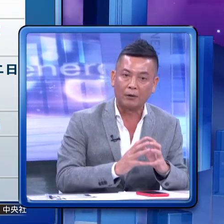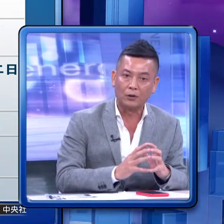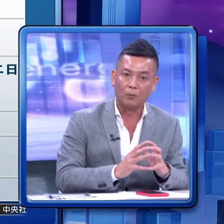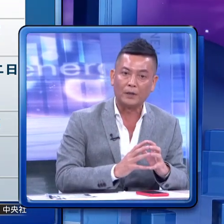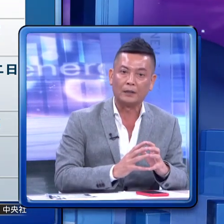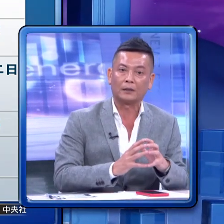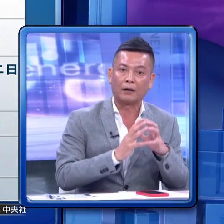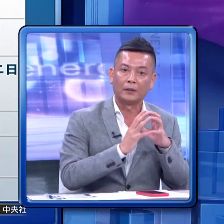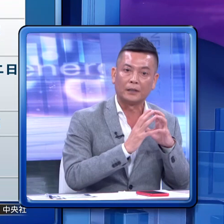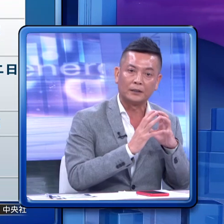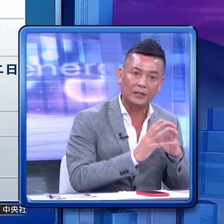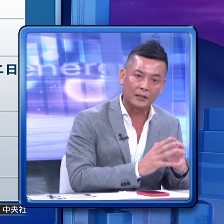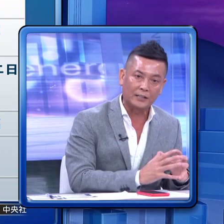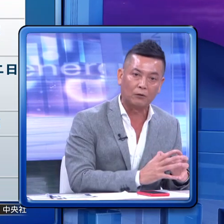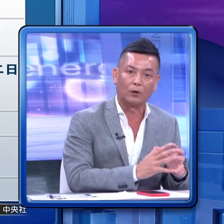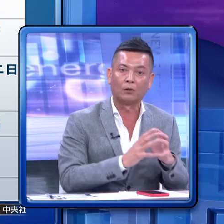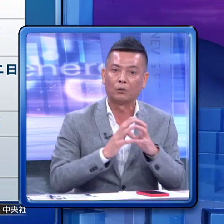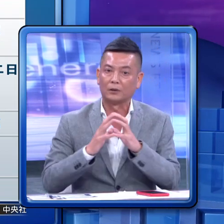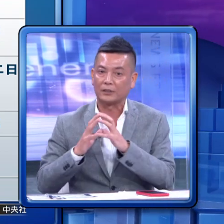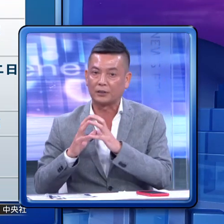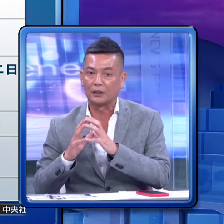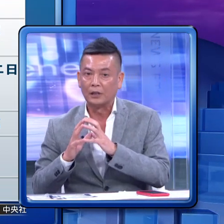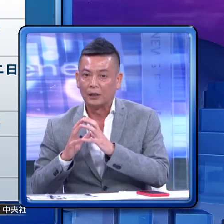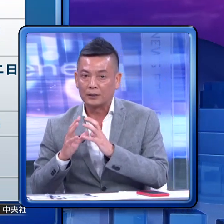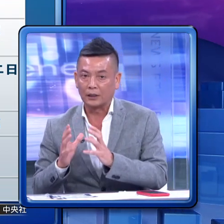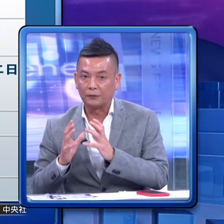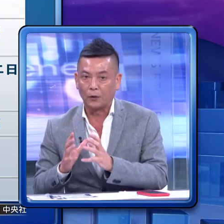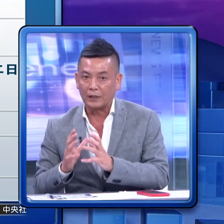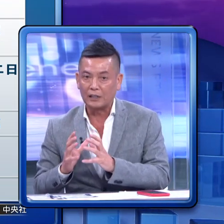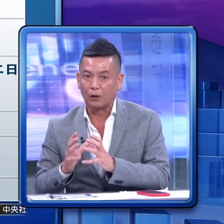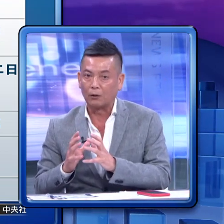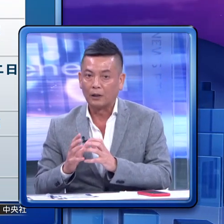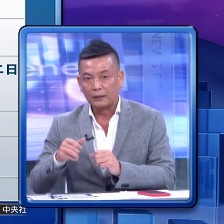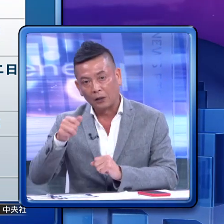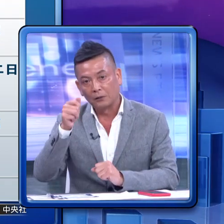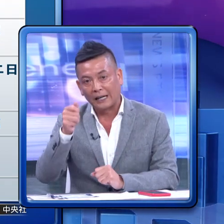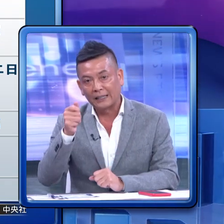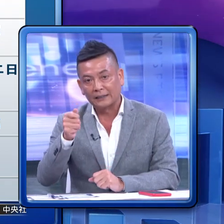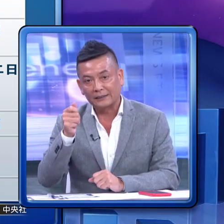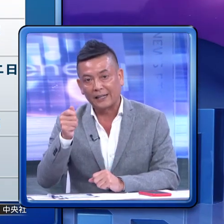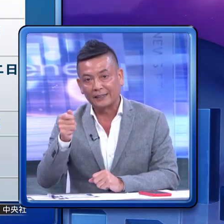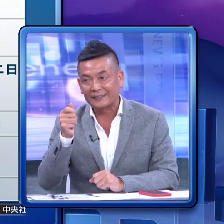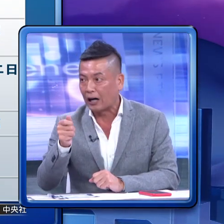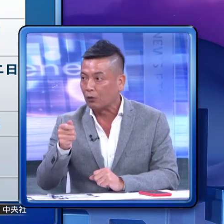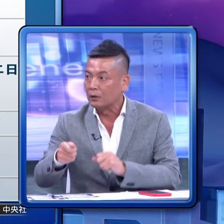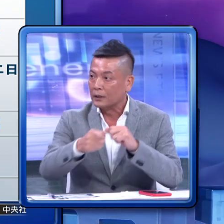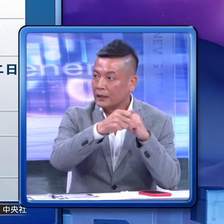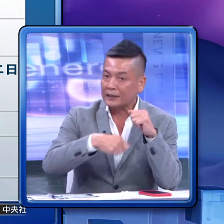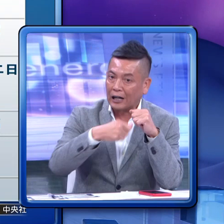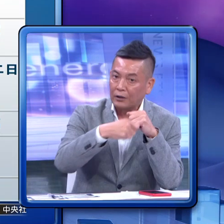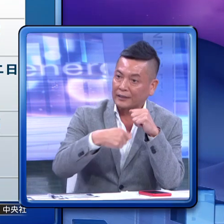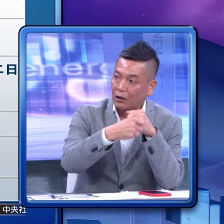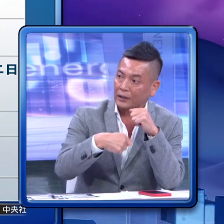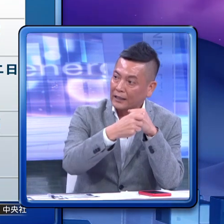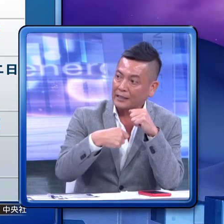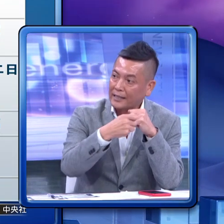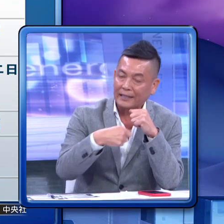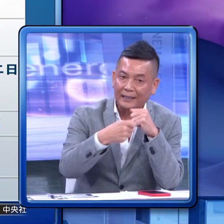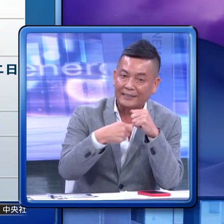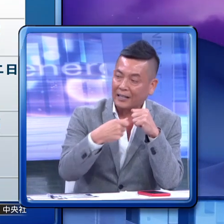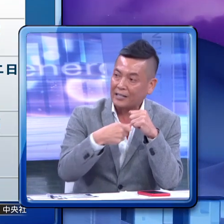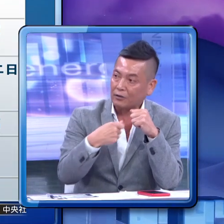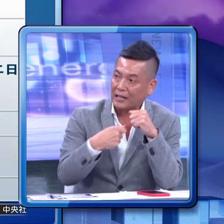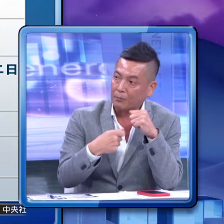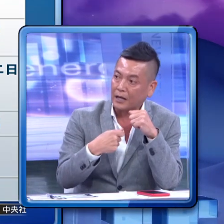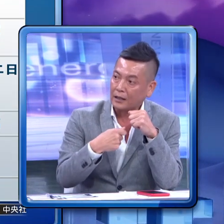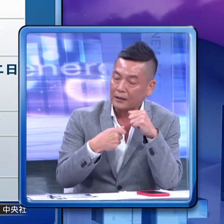们的台湾农民、台湾的香蕉农或者是这个凤梨农，然后拿着他的刀一刀一刀割在